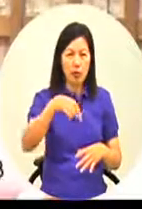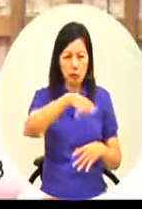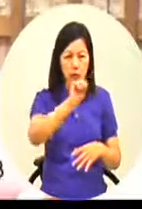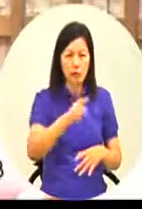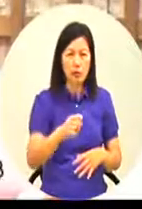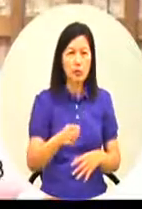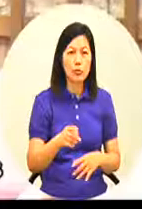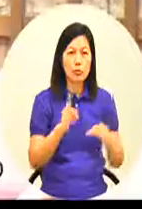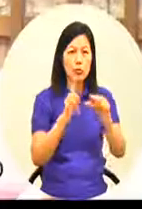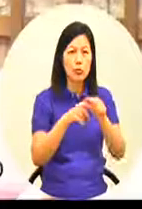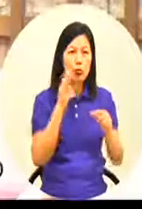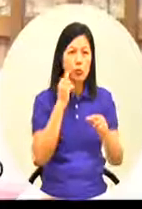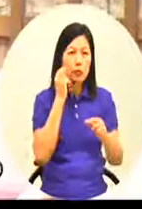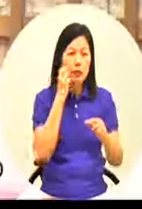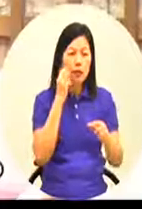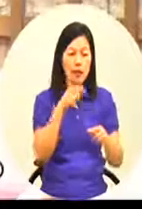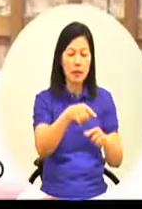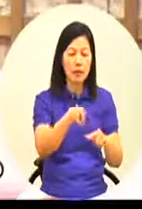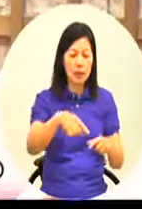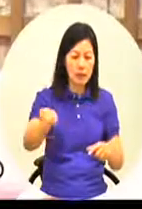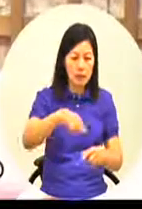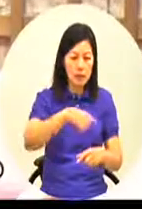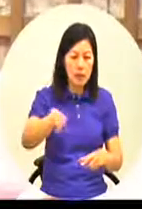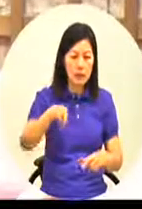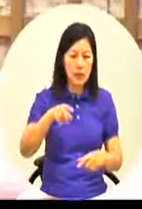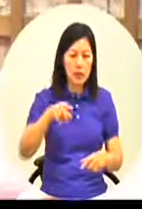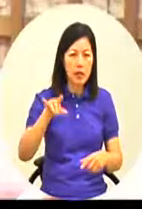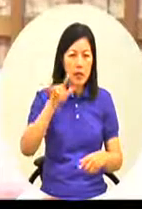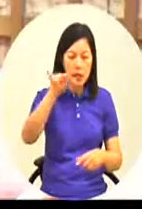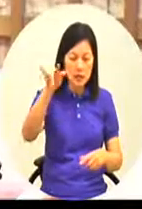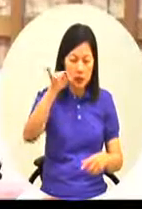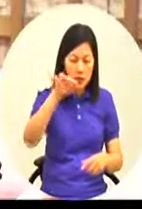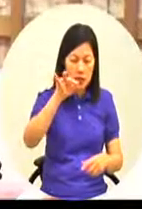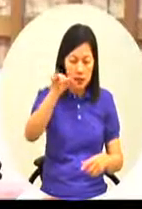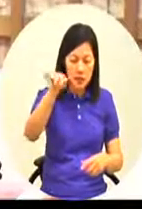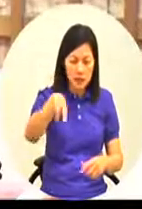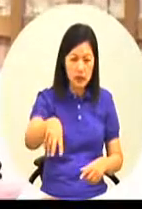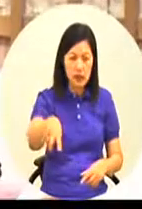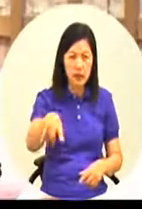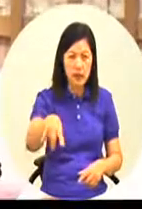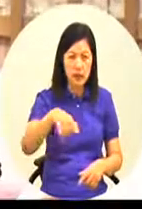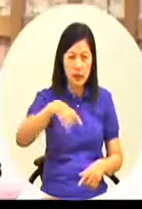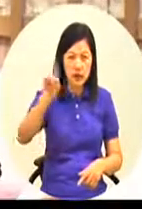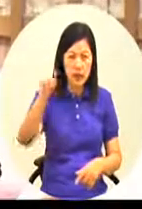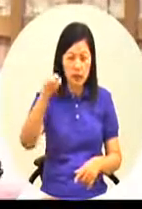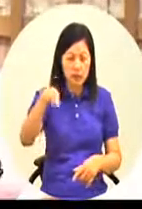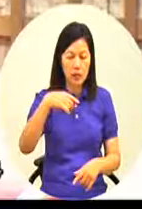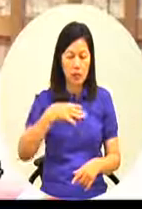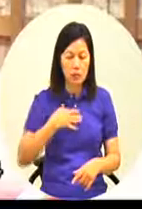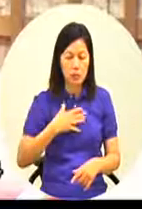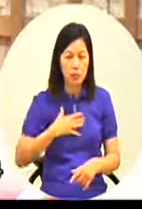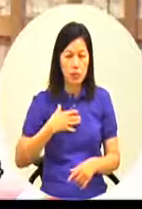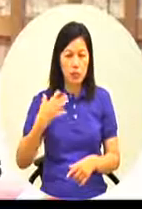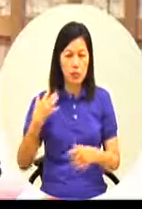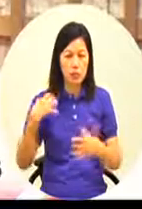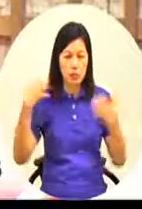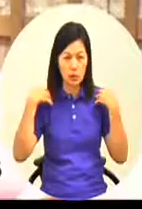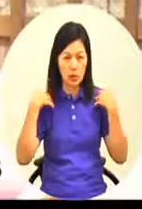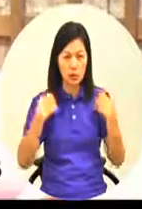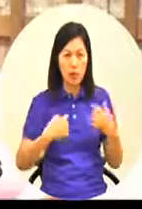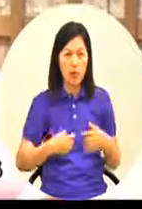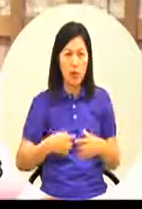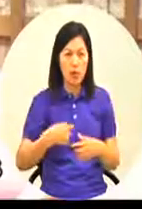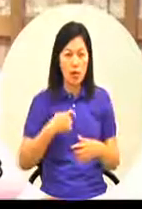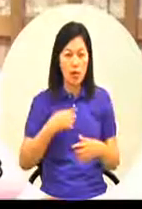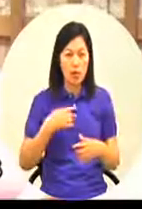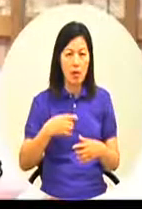到机场那个整个是属于我们。那在如果是在往南的话，那个 是属于你们的。 不是，